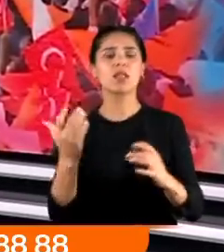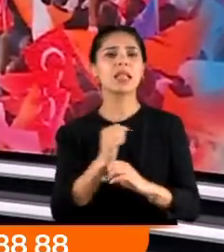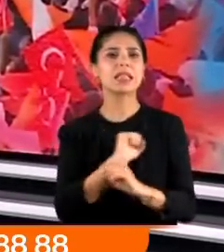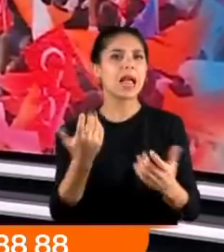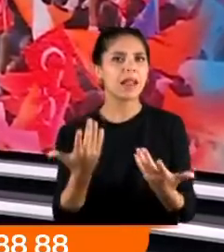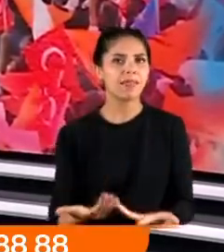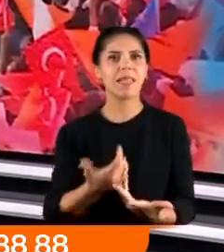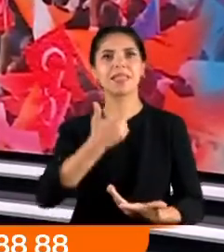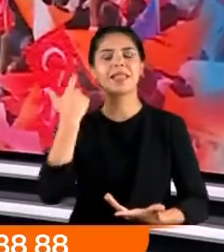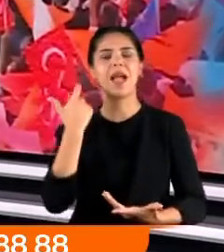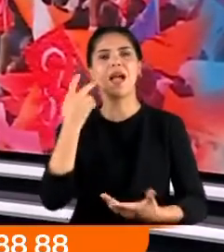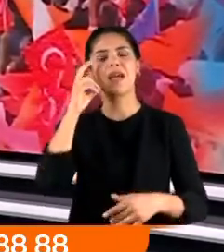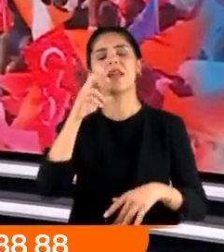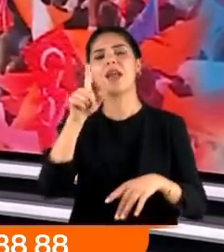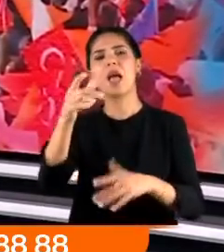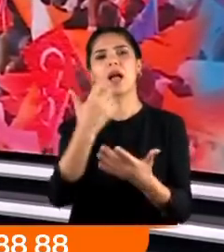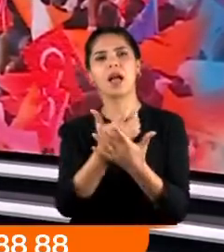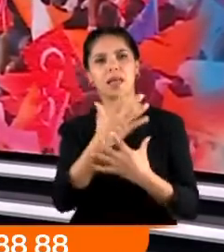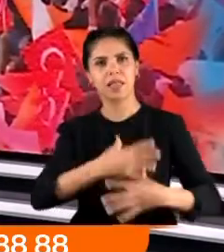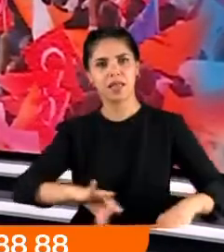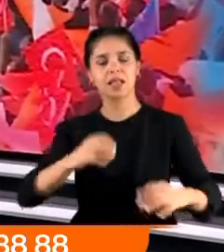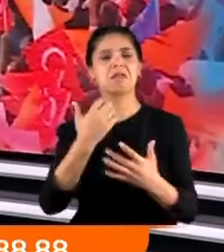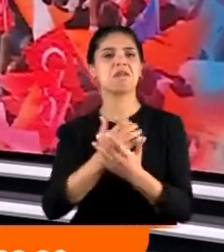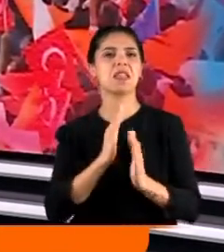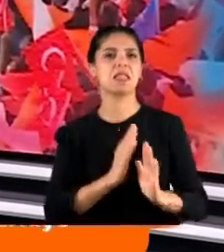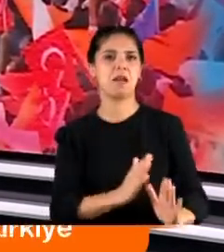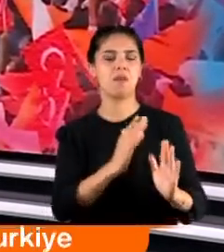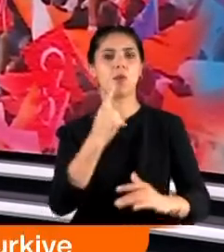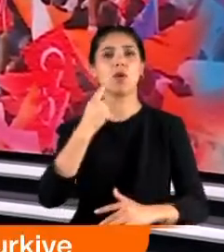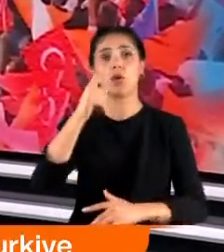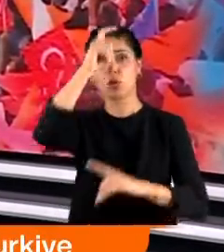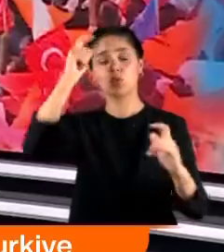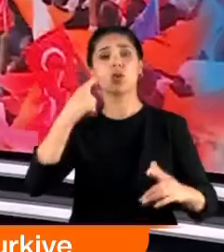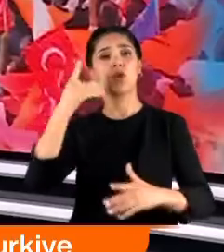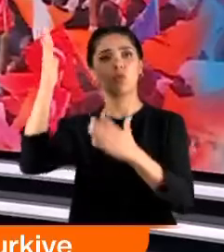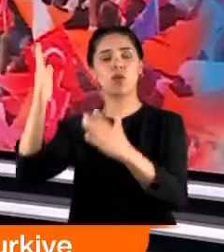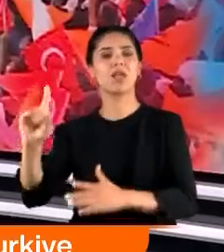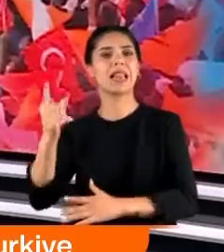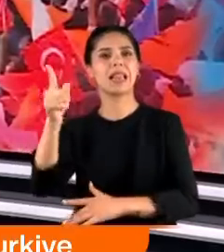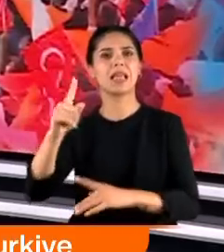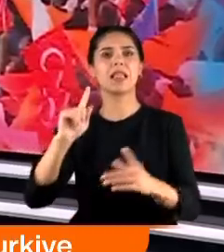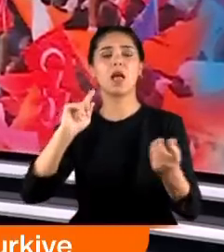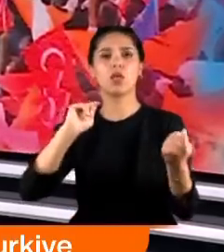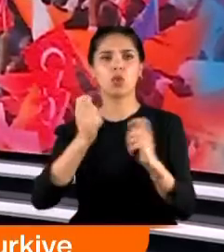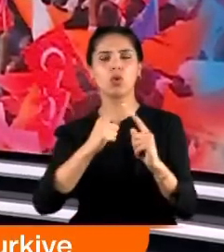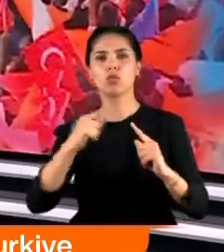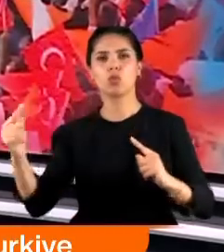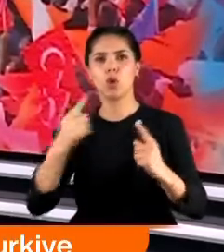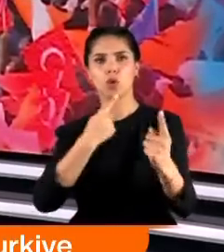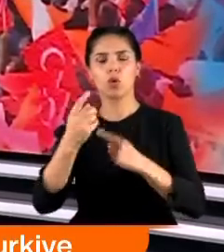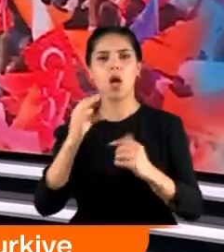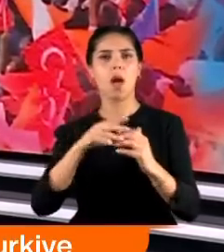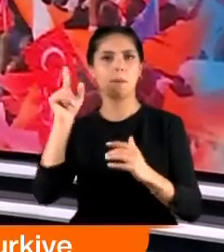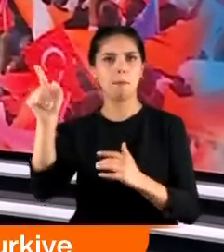yaşadık? Tarih her bir anı kaydetti, kaydetmeye de devam ediyor. Türkiye'nin Erdoğan liderliğinde girdiği dönüşüm sürecini konuşuyoruz. Tabii